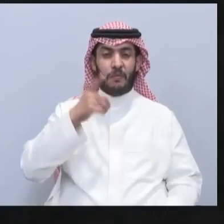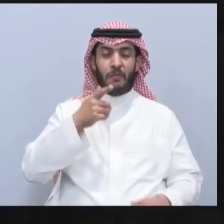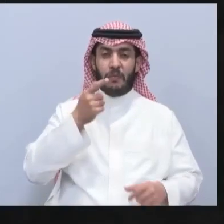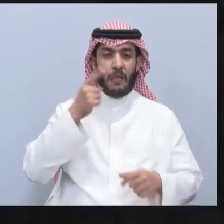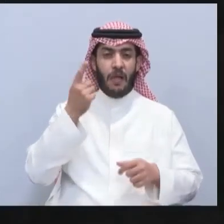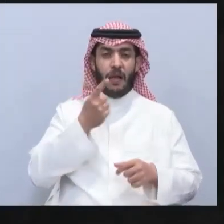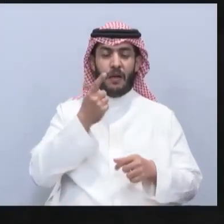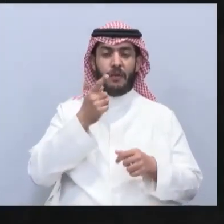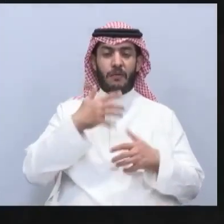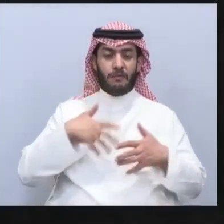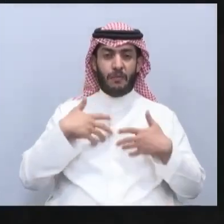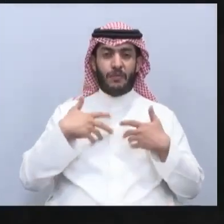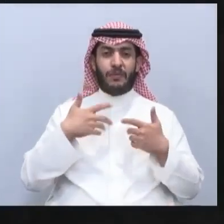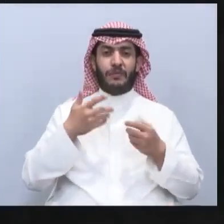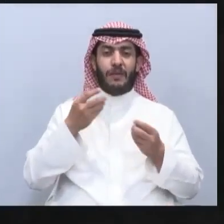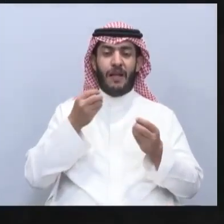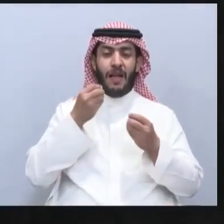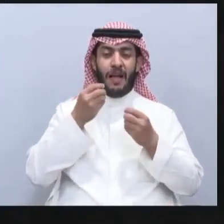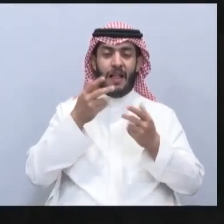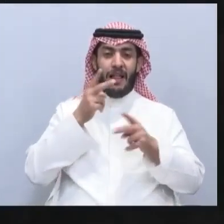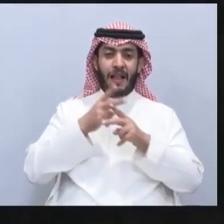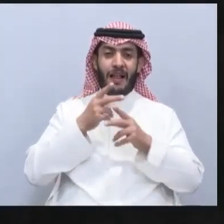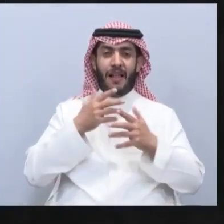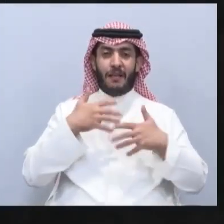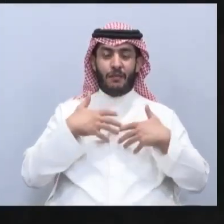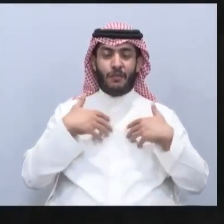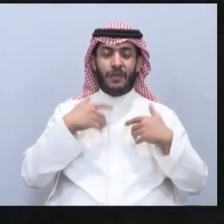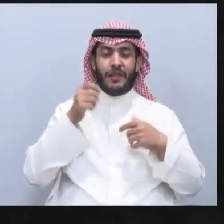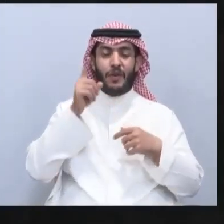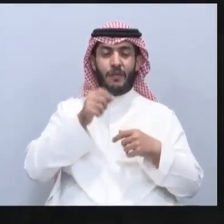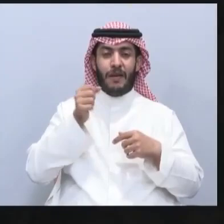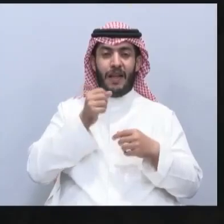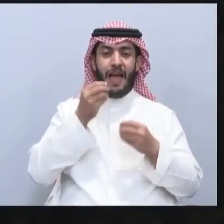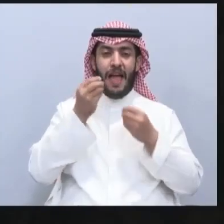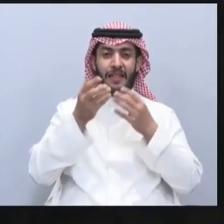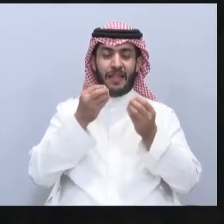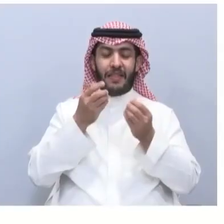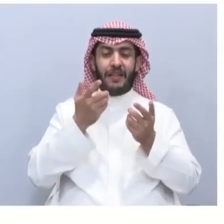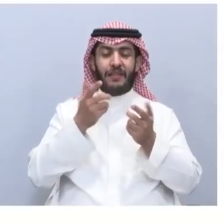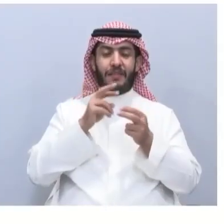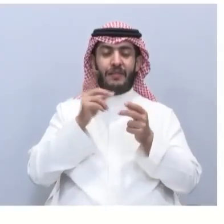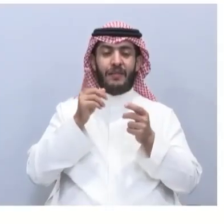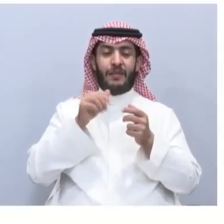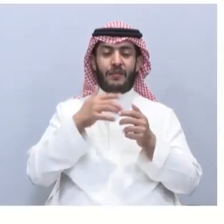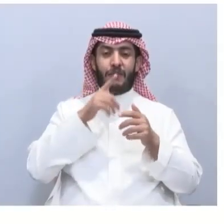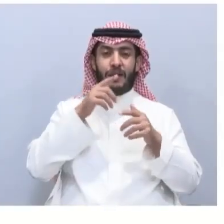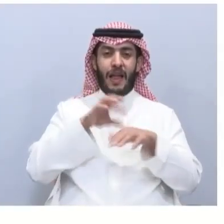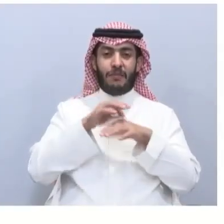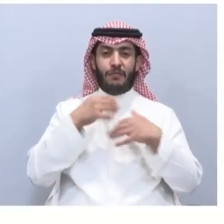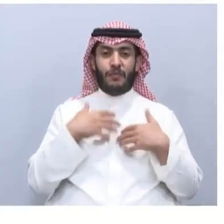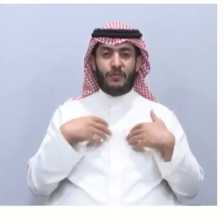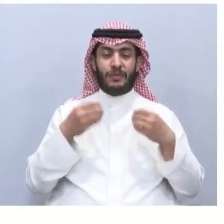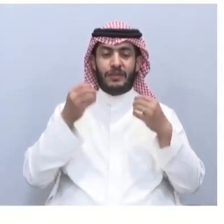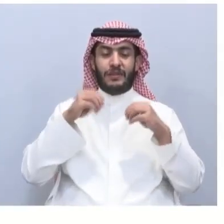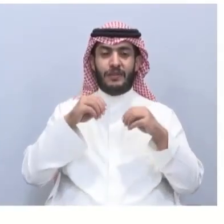والسرور وتبادل التهاني والهدايا وكل شيء يدخل السرور على الناس